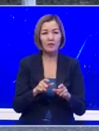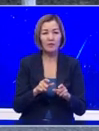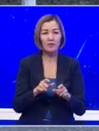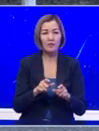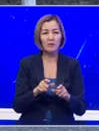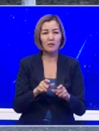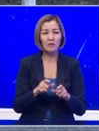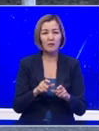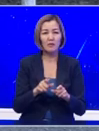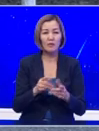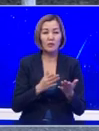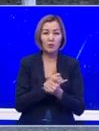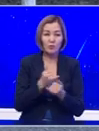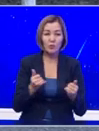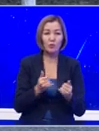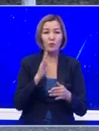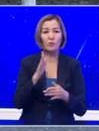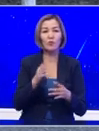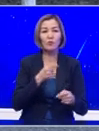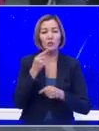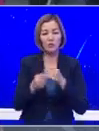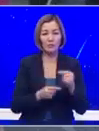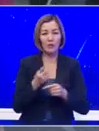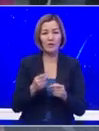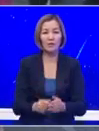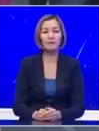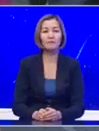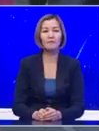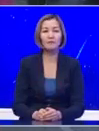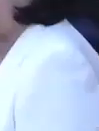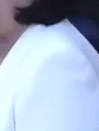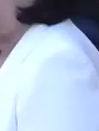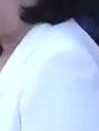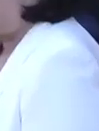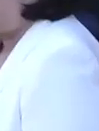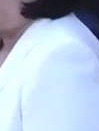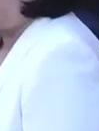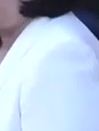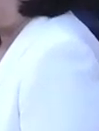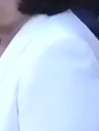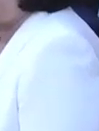руки, служат для будущего нашего поколения. Кундуз Нурмухамбетова, Абзал Нусупов, телеканал Жетсу.